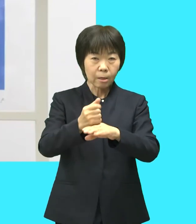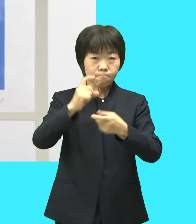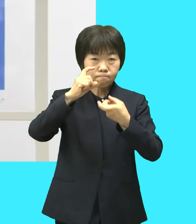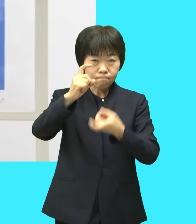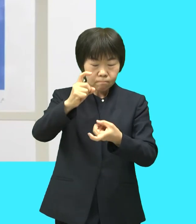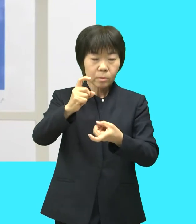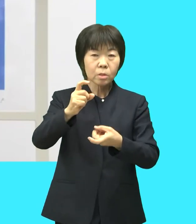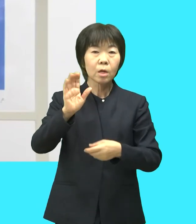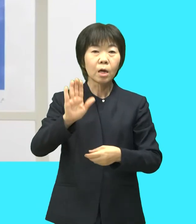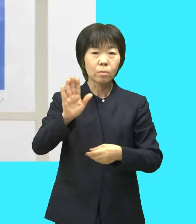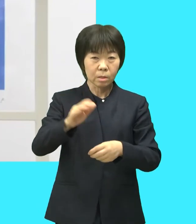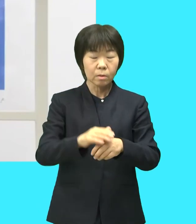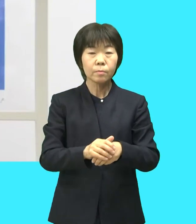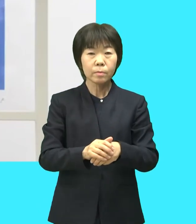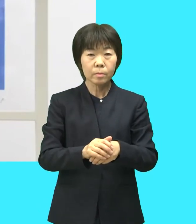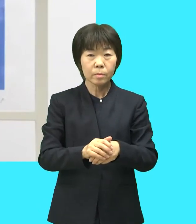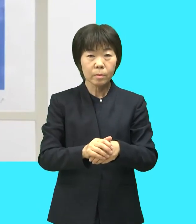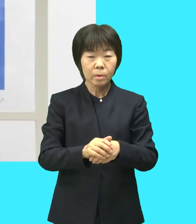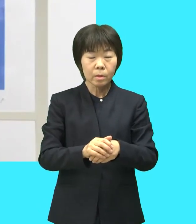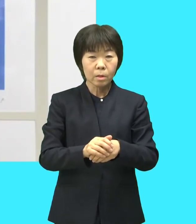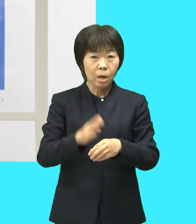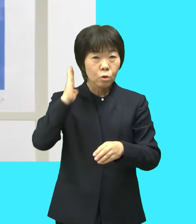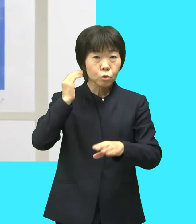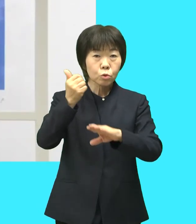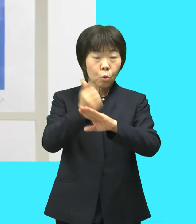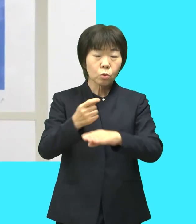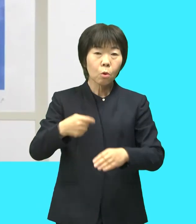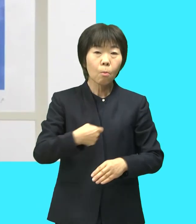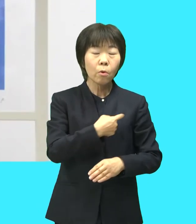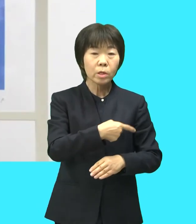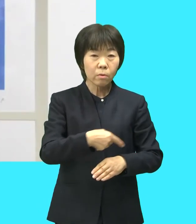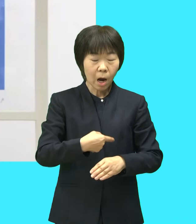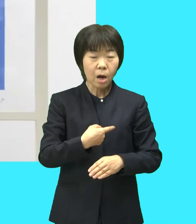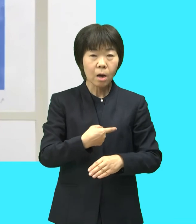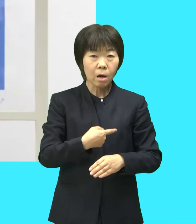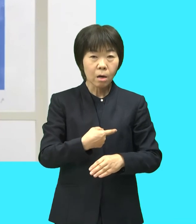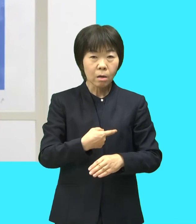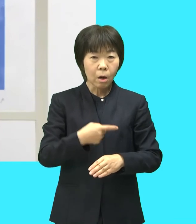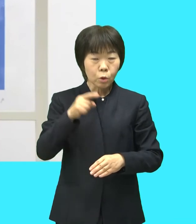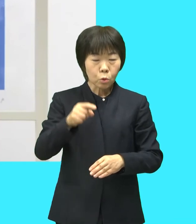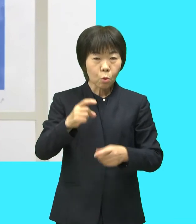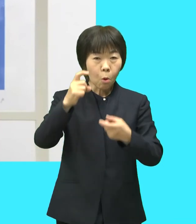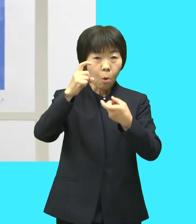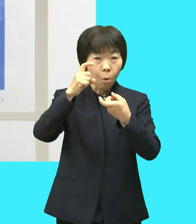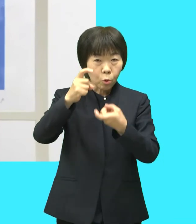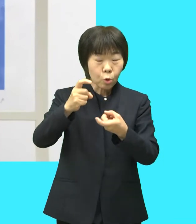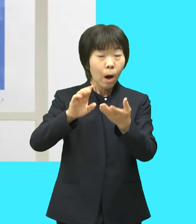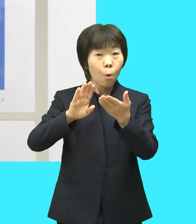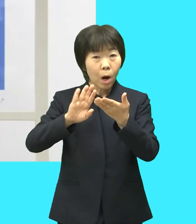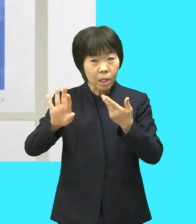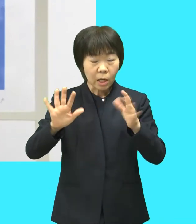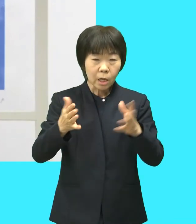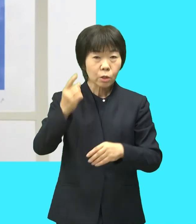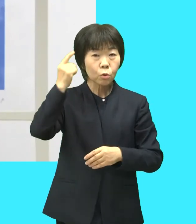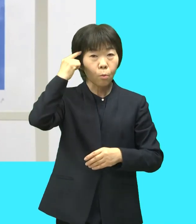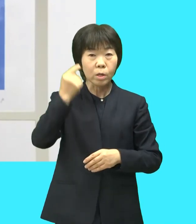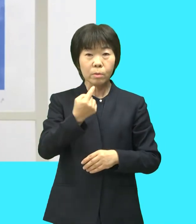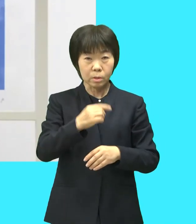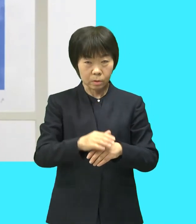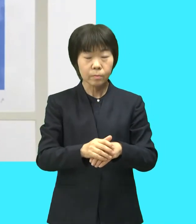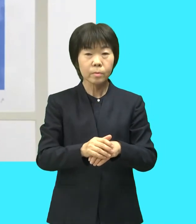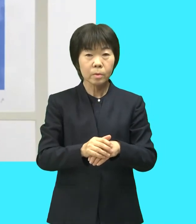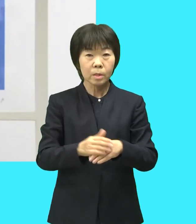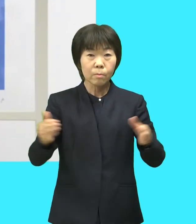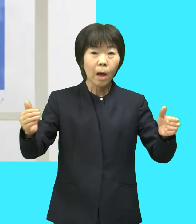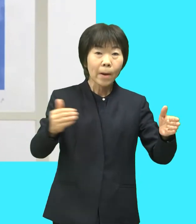されております。やはり総理自身の思いはまさにその言葉に尽きると受け止めております。